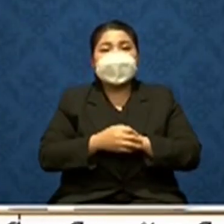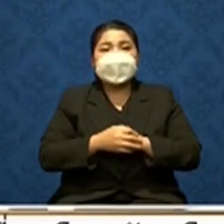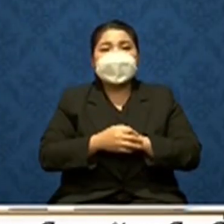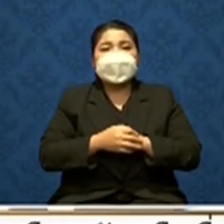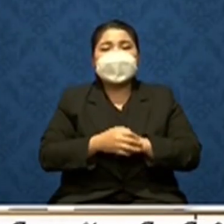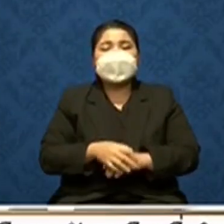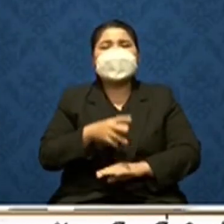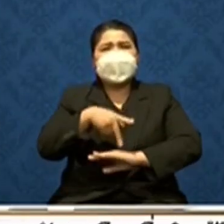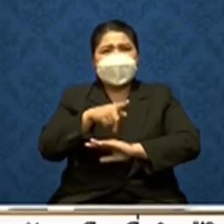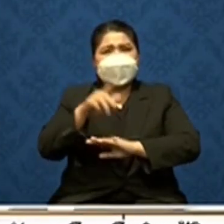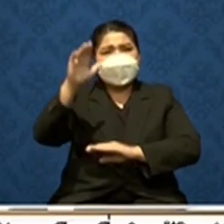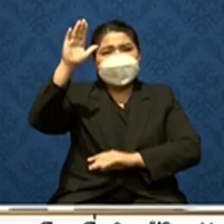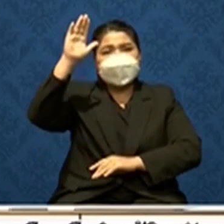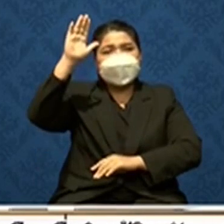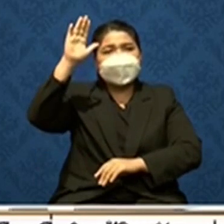ทานครับ